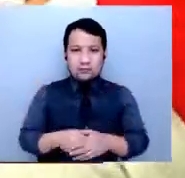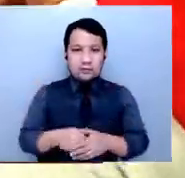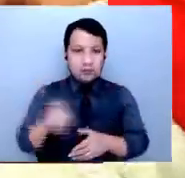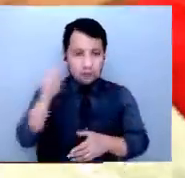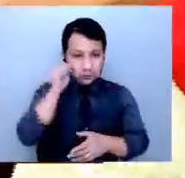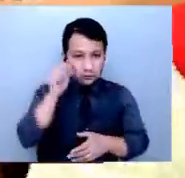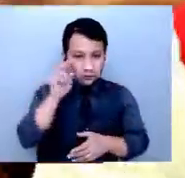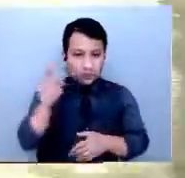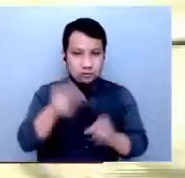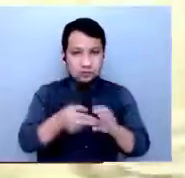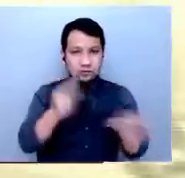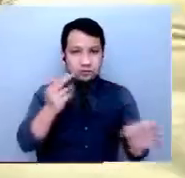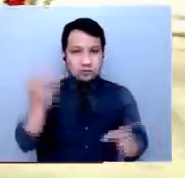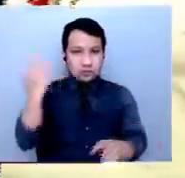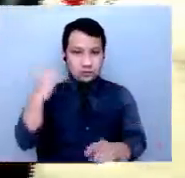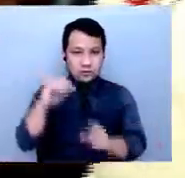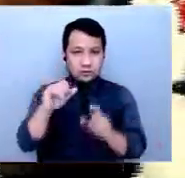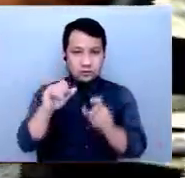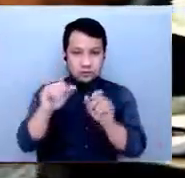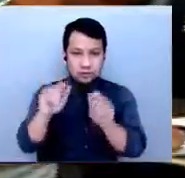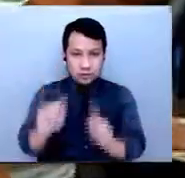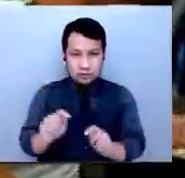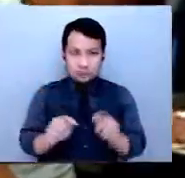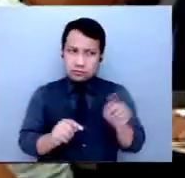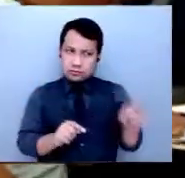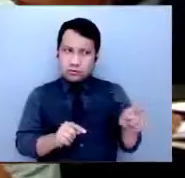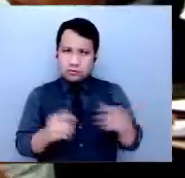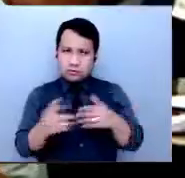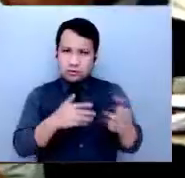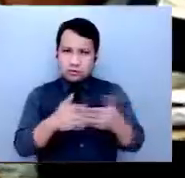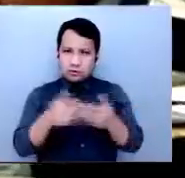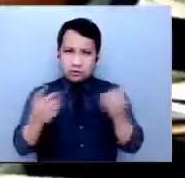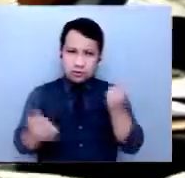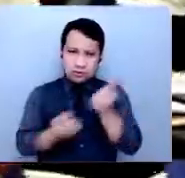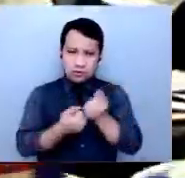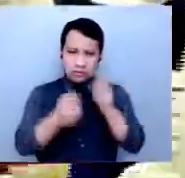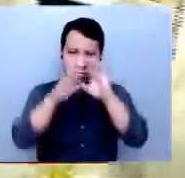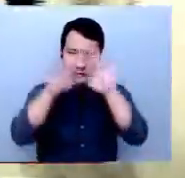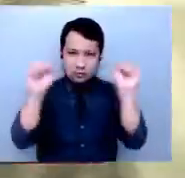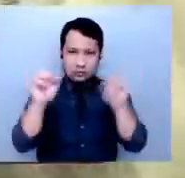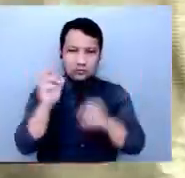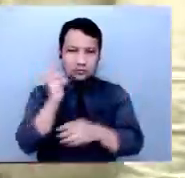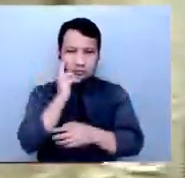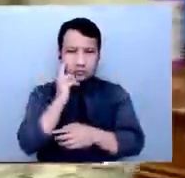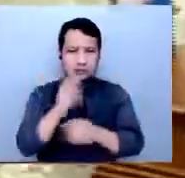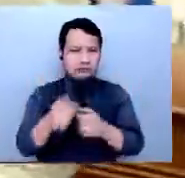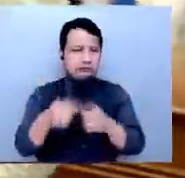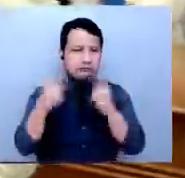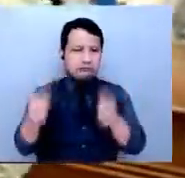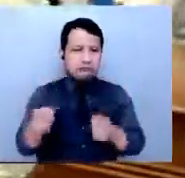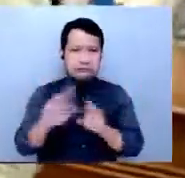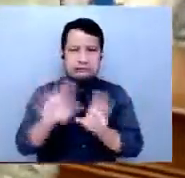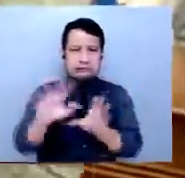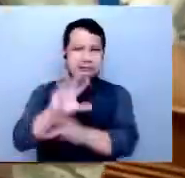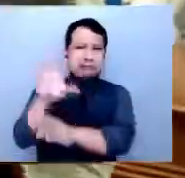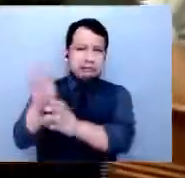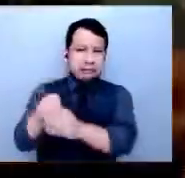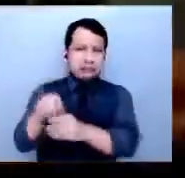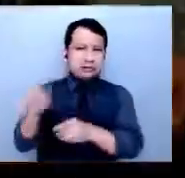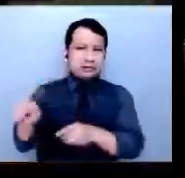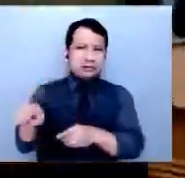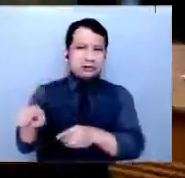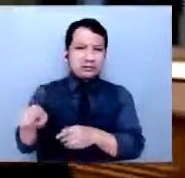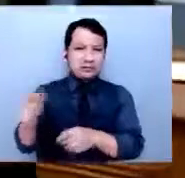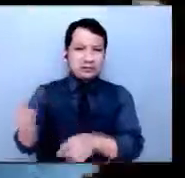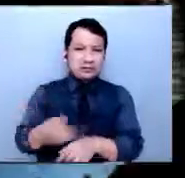nag-withdraw nitong Sabado. Sabi ni Parlade, kahit taga-suporta siya ni Pangulong Duterte, ay hindi raw siya makikipag-alyansa sa long-time